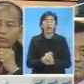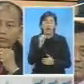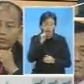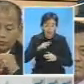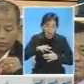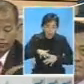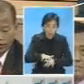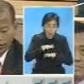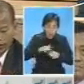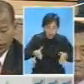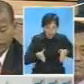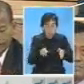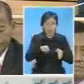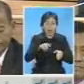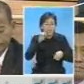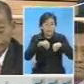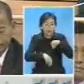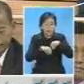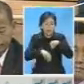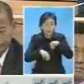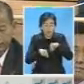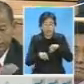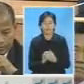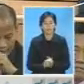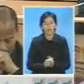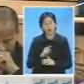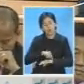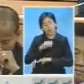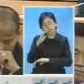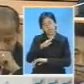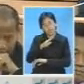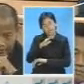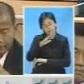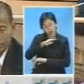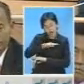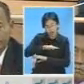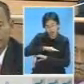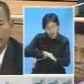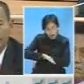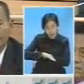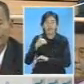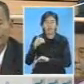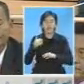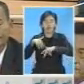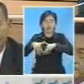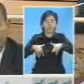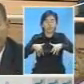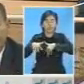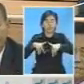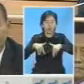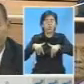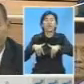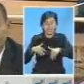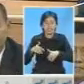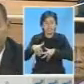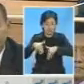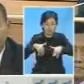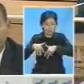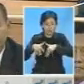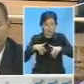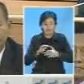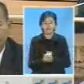ครับในเวลาเย็นตั้งแต่บ่ายนะครับยันเย็นมีพี่น้องประชาชนทั้งสองฝั่งนั้น